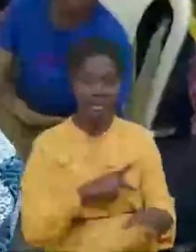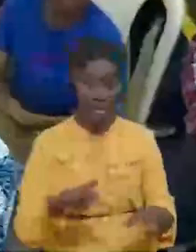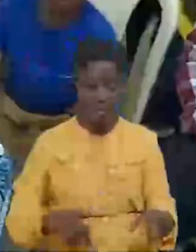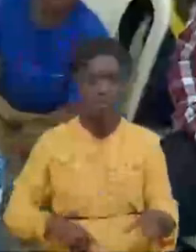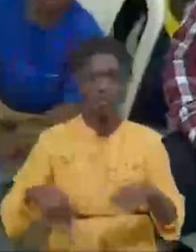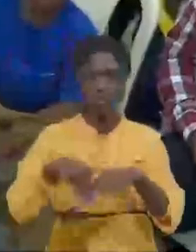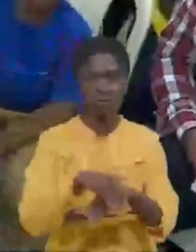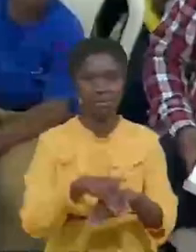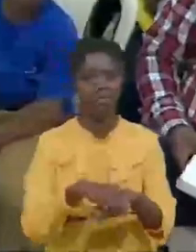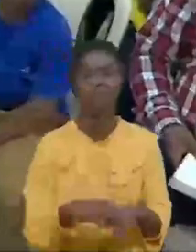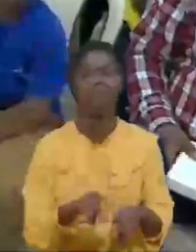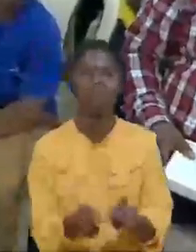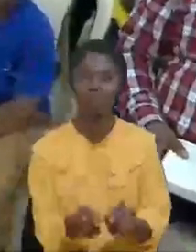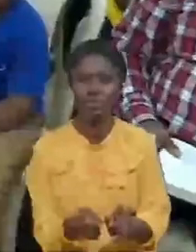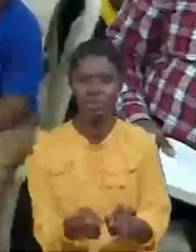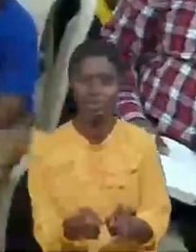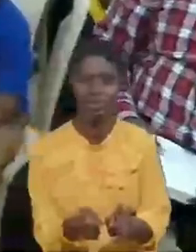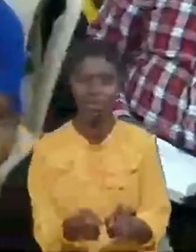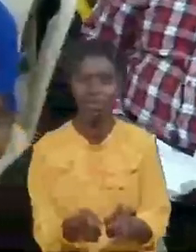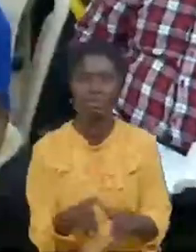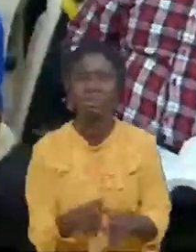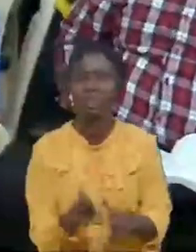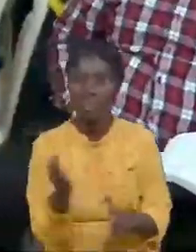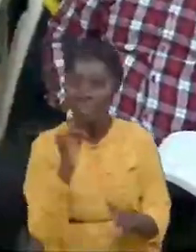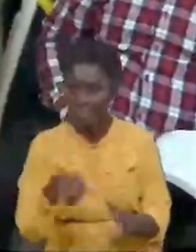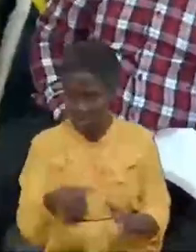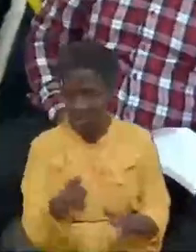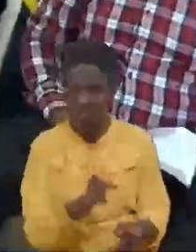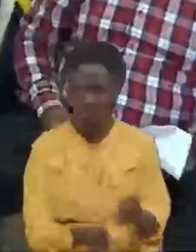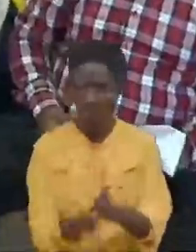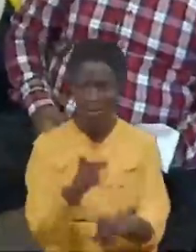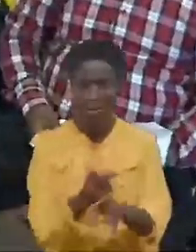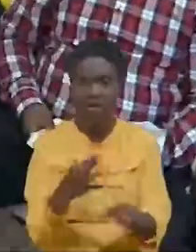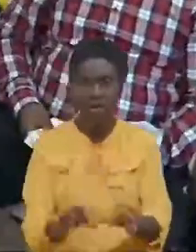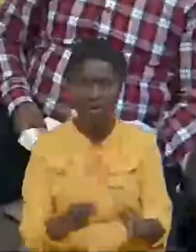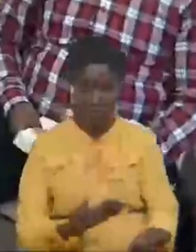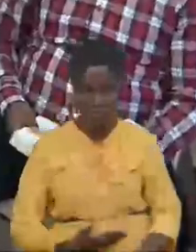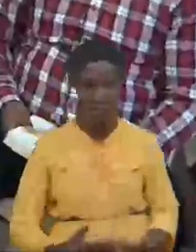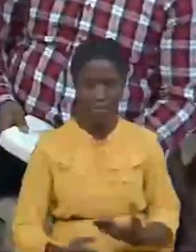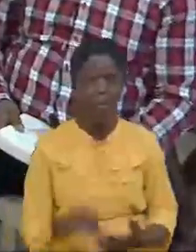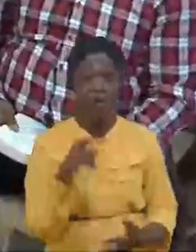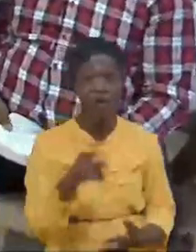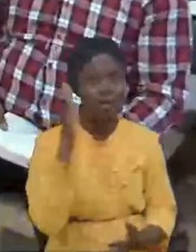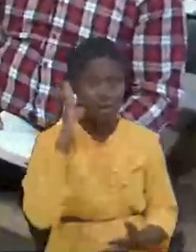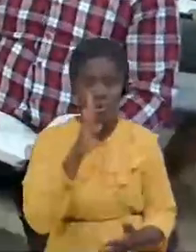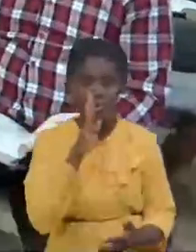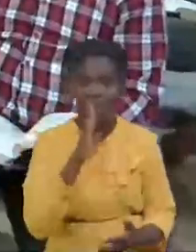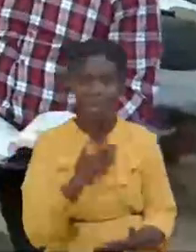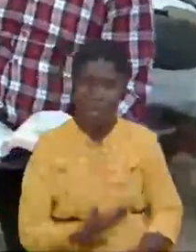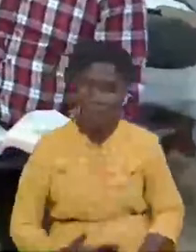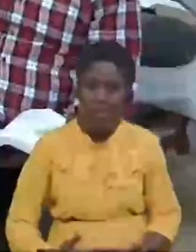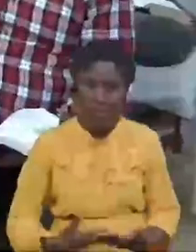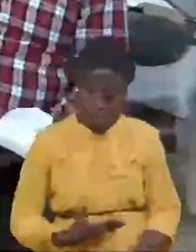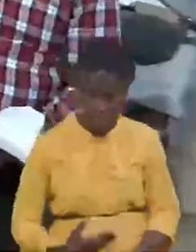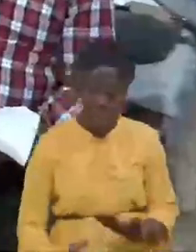Mais il y a une naissance. Vous serez encore nés de nouveau. Je n'ai pas